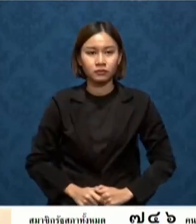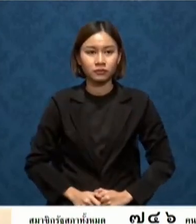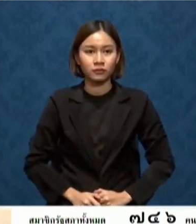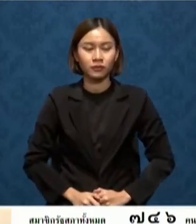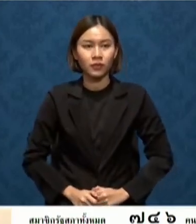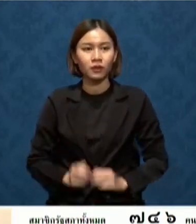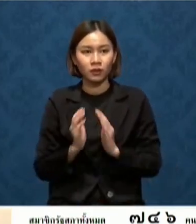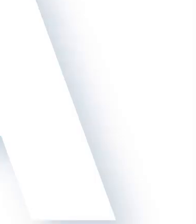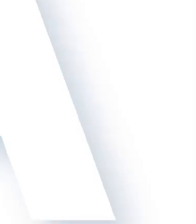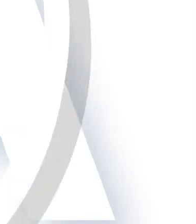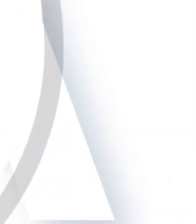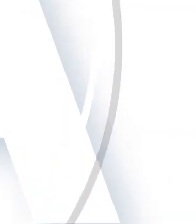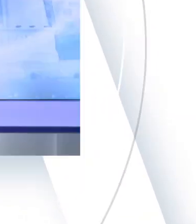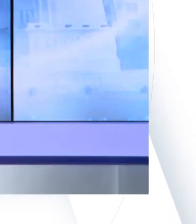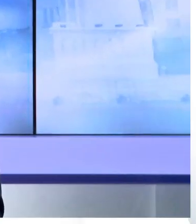กลบพคุมากครับ